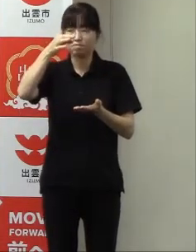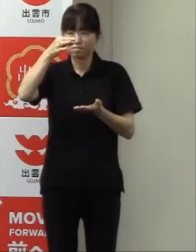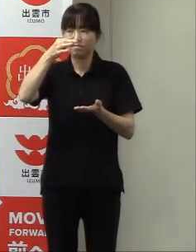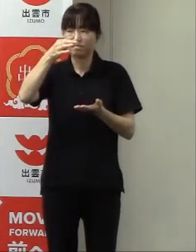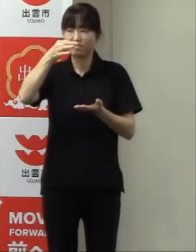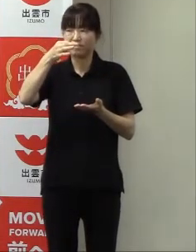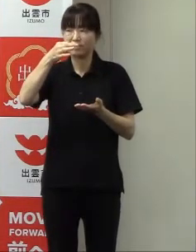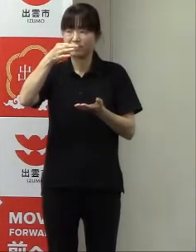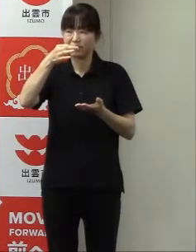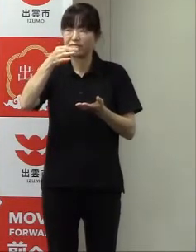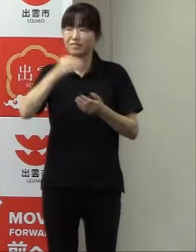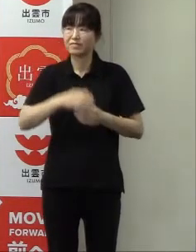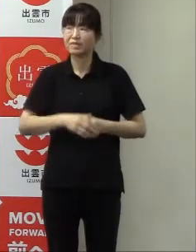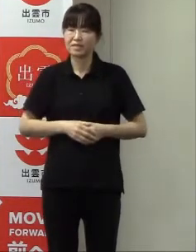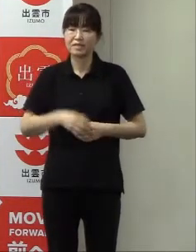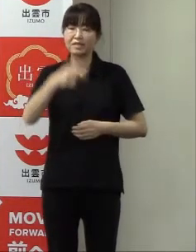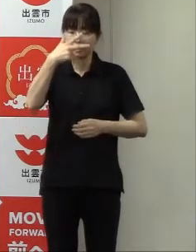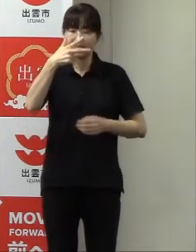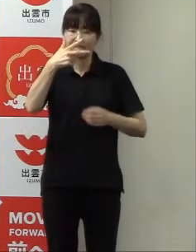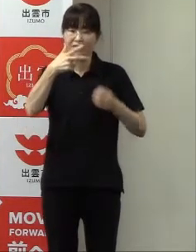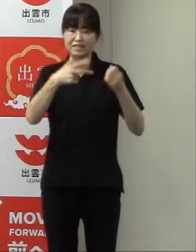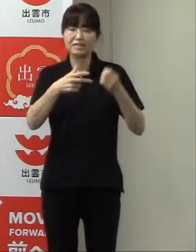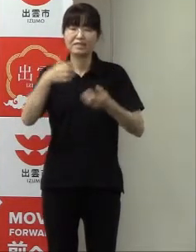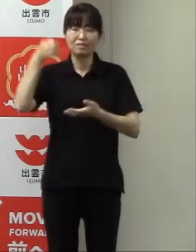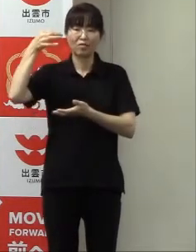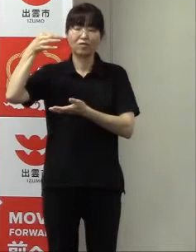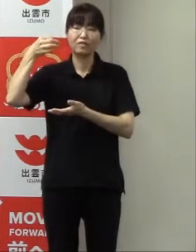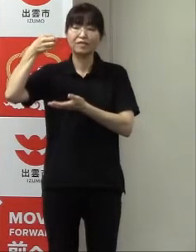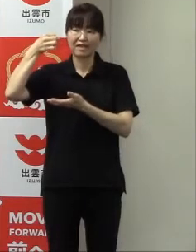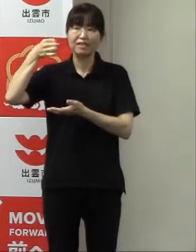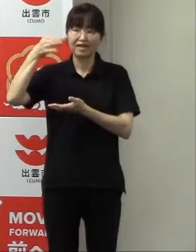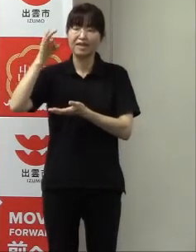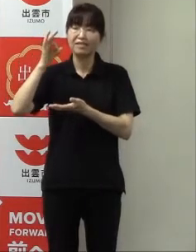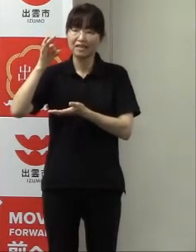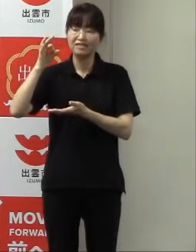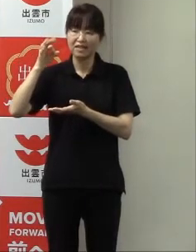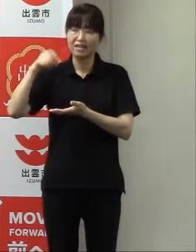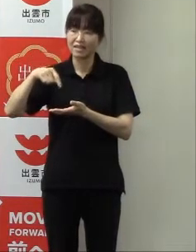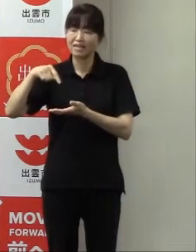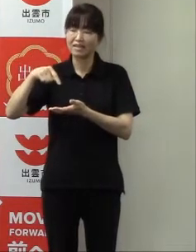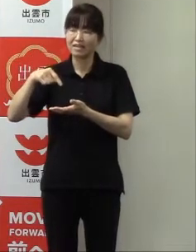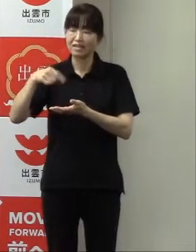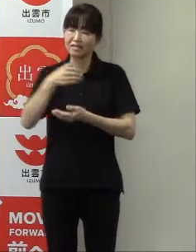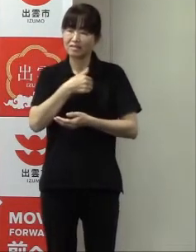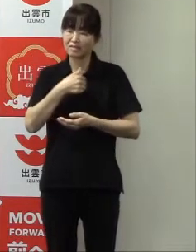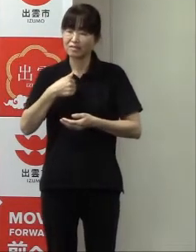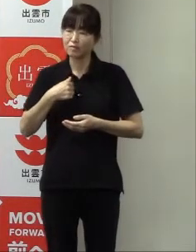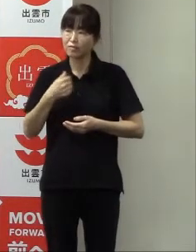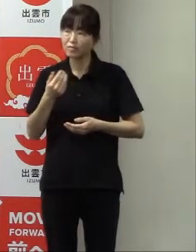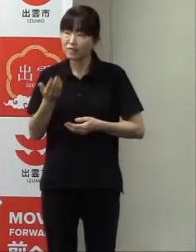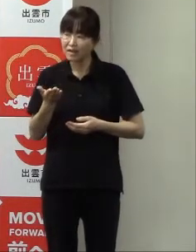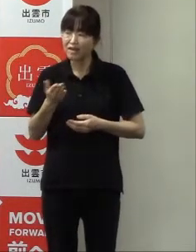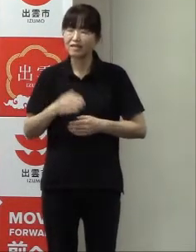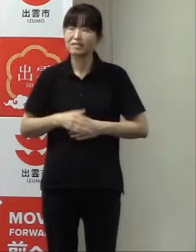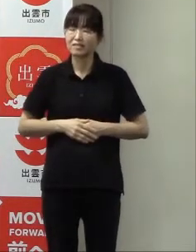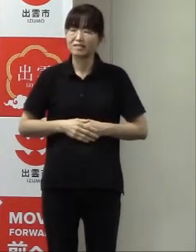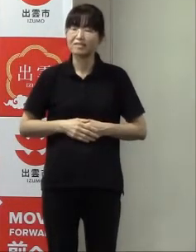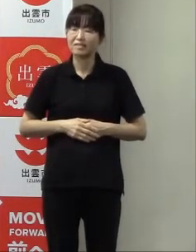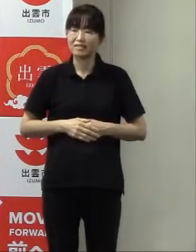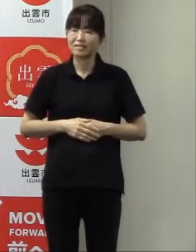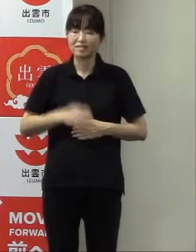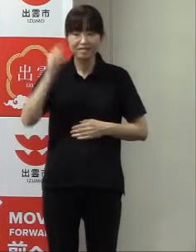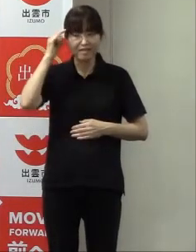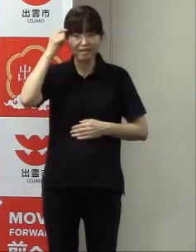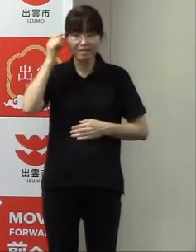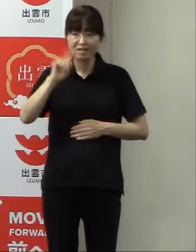ね、市の財政的な圧迫というかですね、その辺の影響についてですね、市長としてはどのようにお